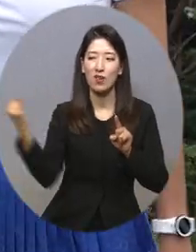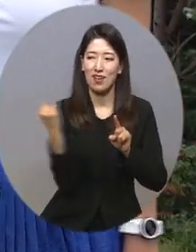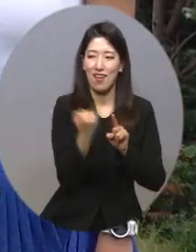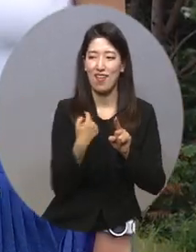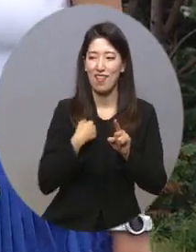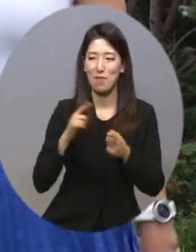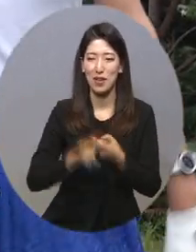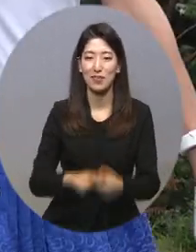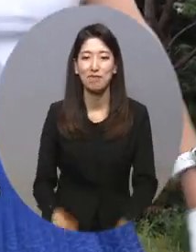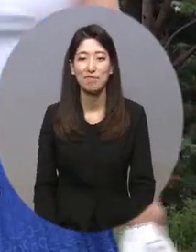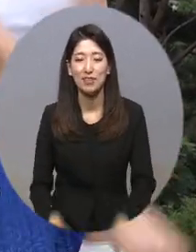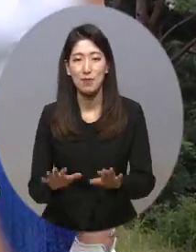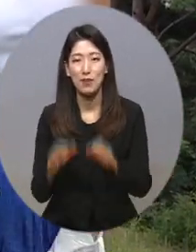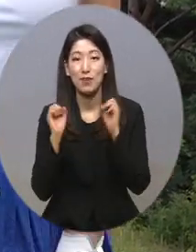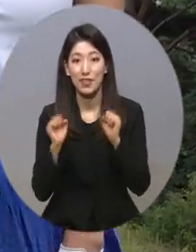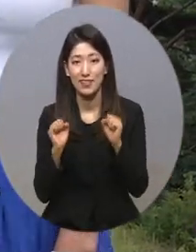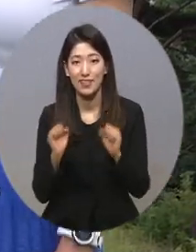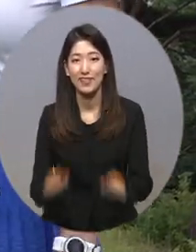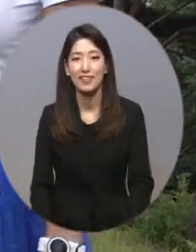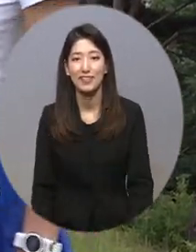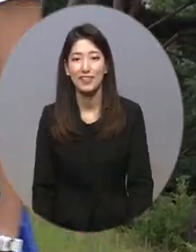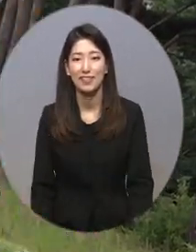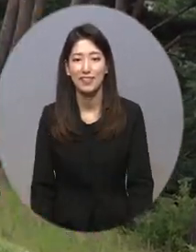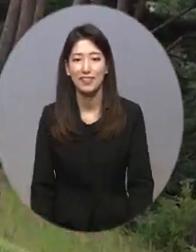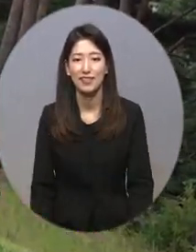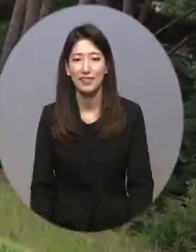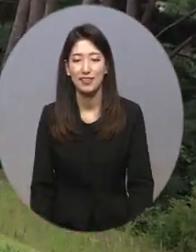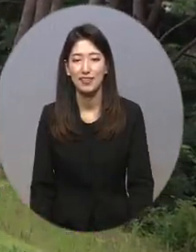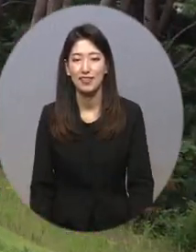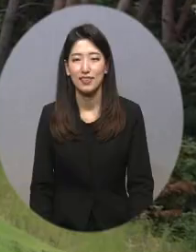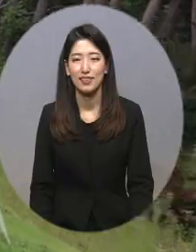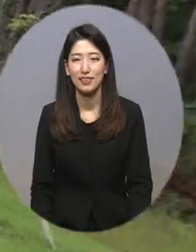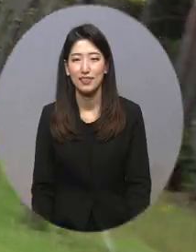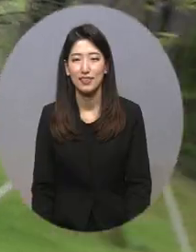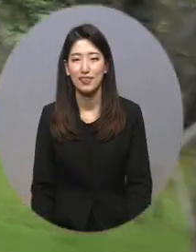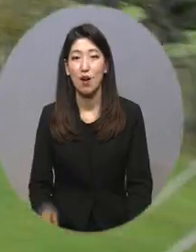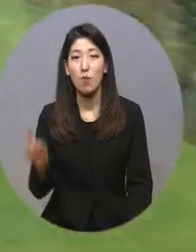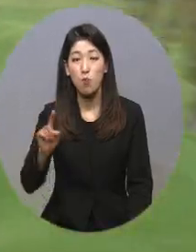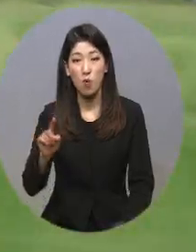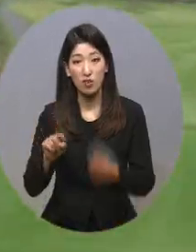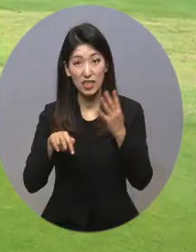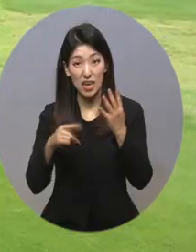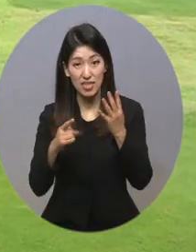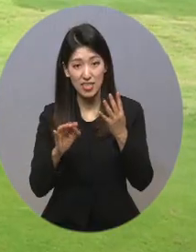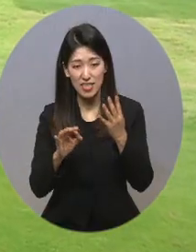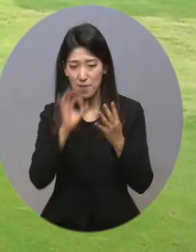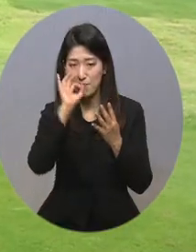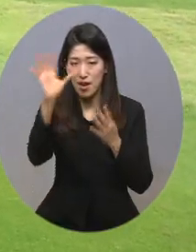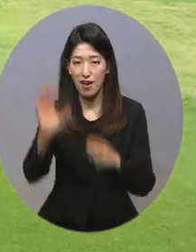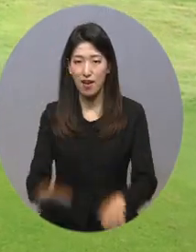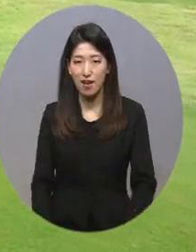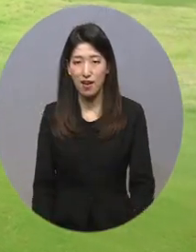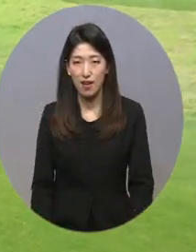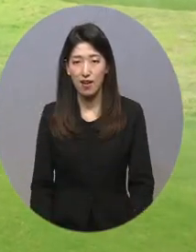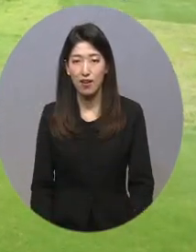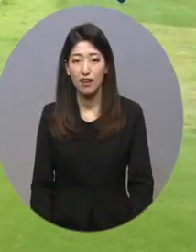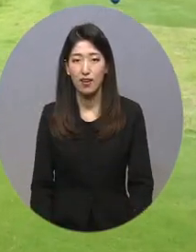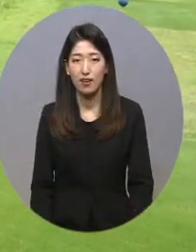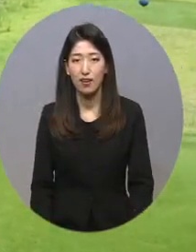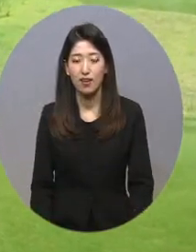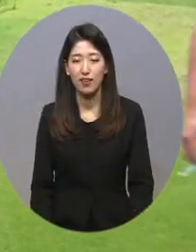아, 화이팅. 자 다음. 오빠. 와. 우리 화이팅. 화이팅. 사실 시작하기 전에는